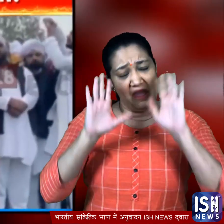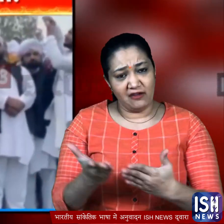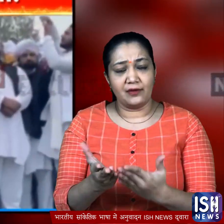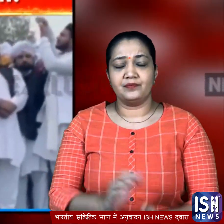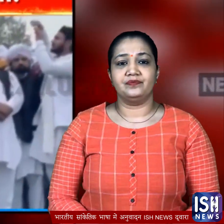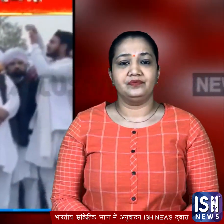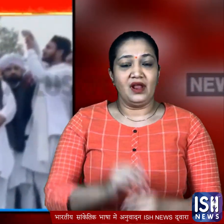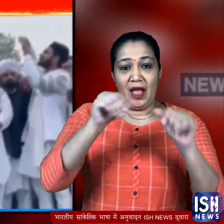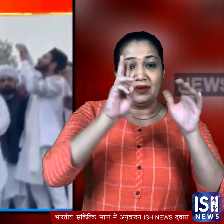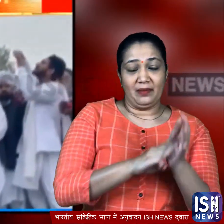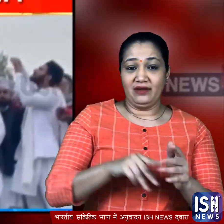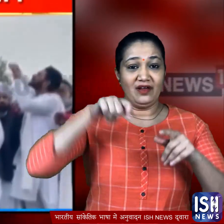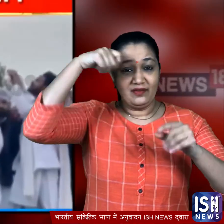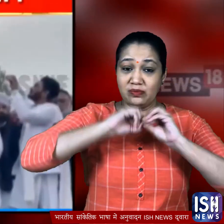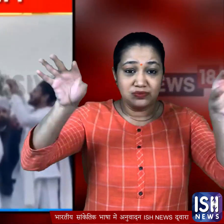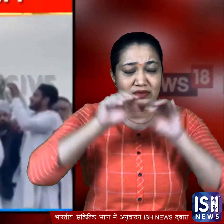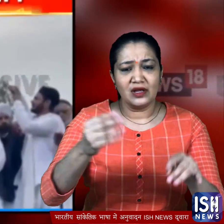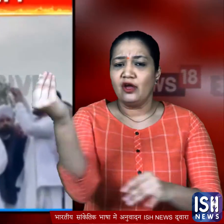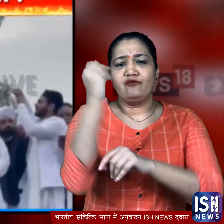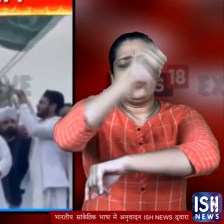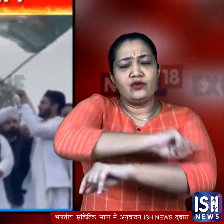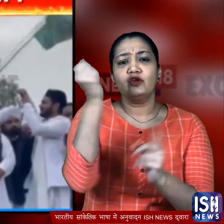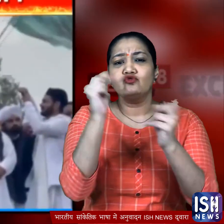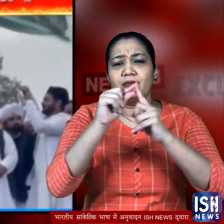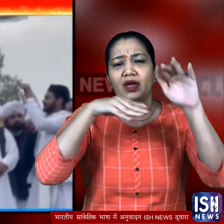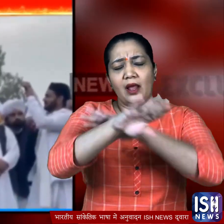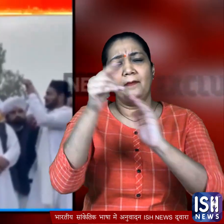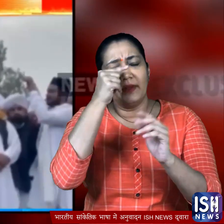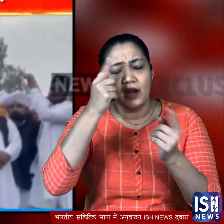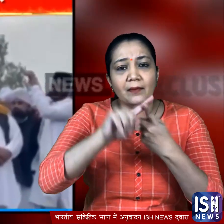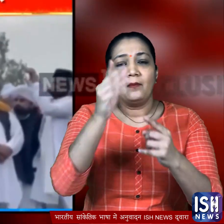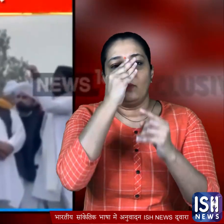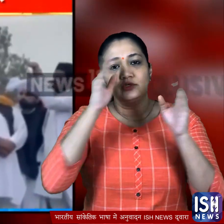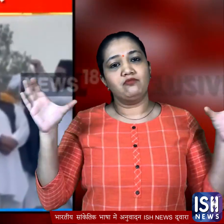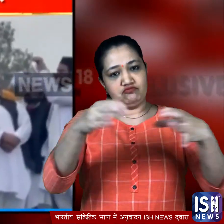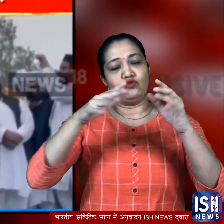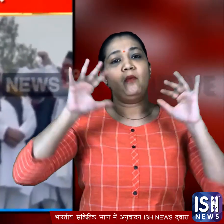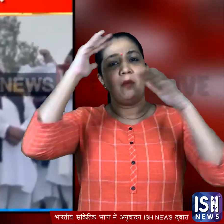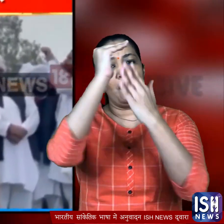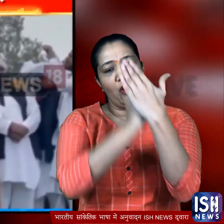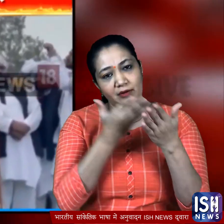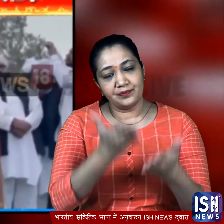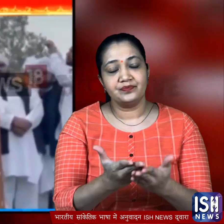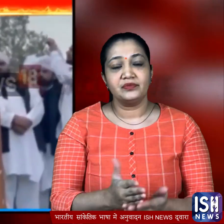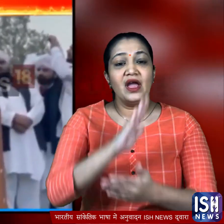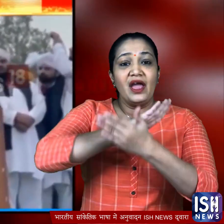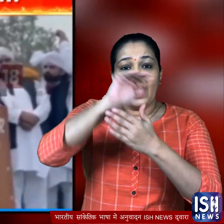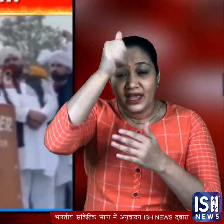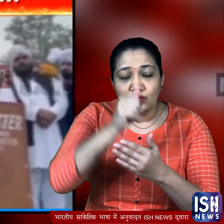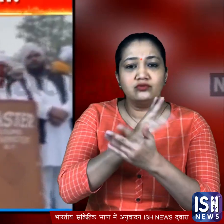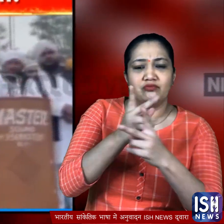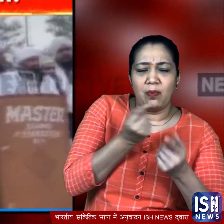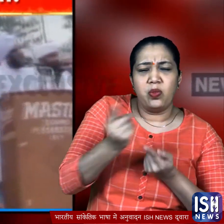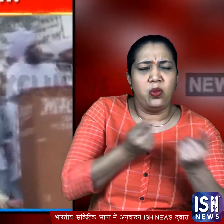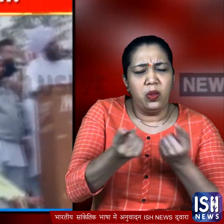आए। बीजेपी नेता अमित मालवीय ने जो वीडियो शेयर किया वो कुछ दिन पहले यूपी के बरेली में हुए मुस्लिम सम्मेलन का बताया गया, जिसमें वो हिंदू समुदाय